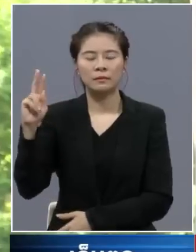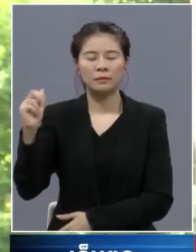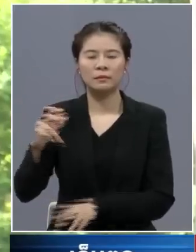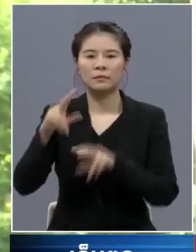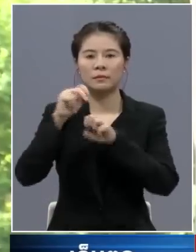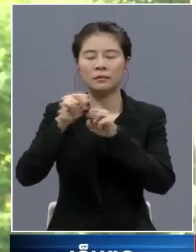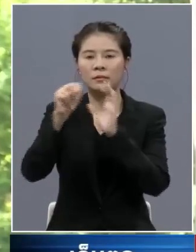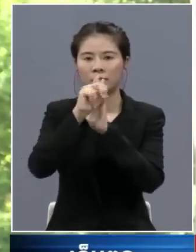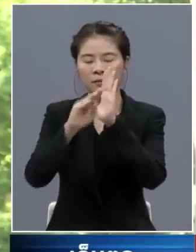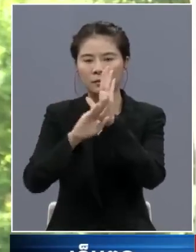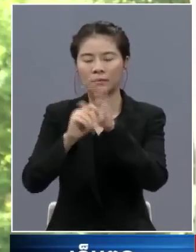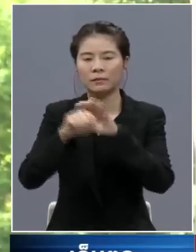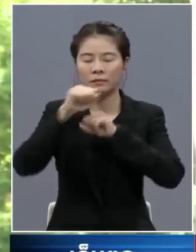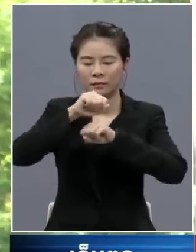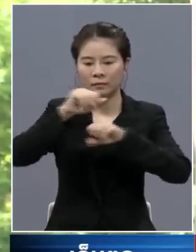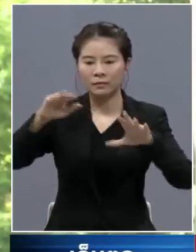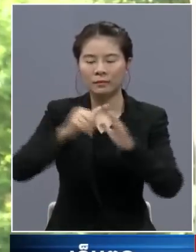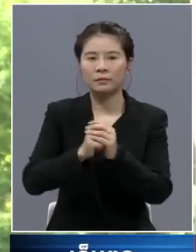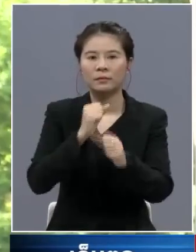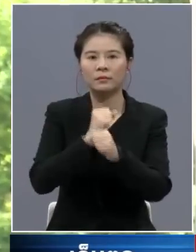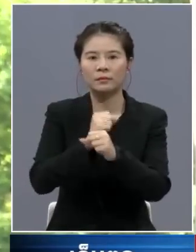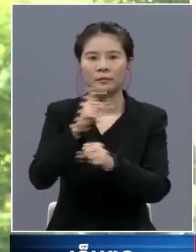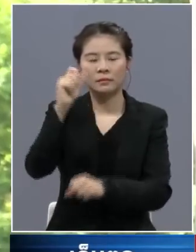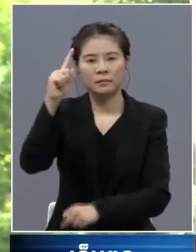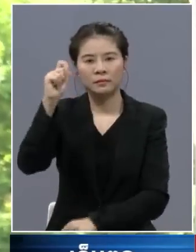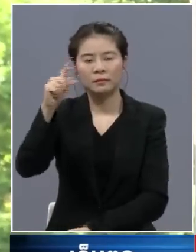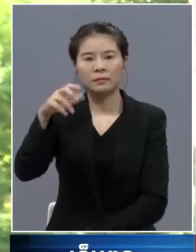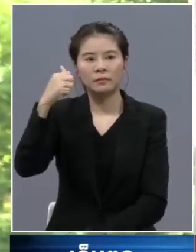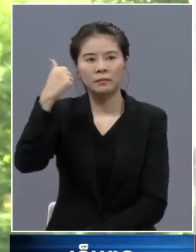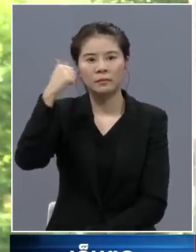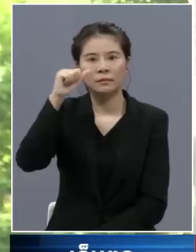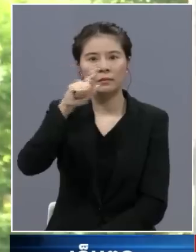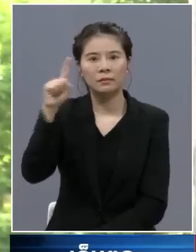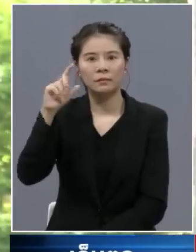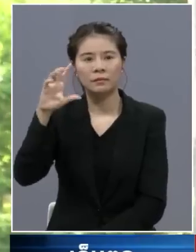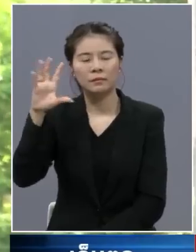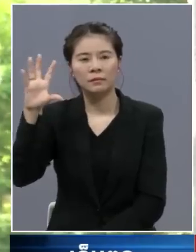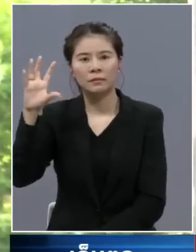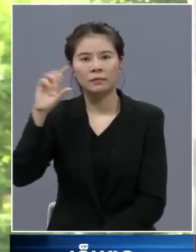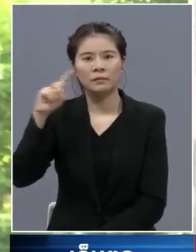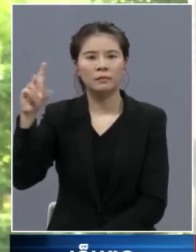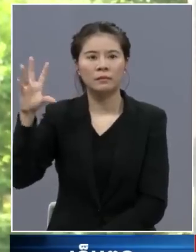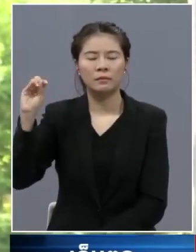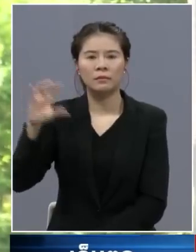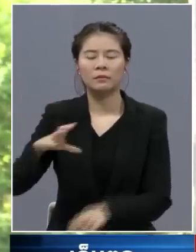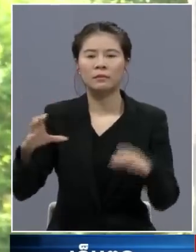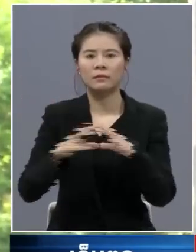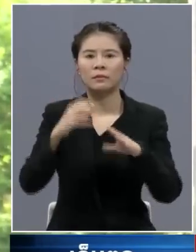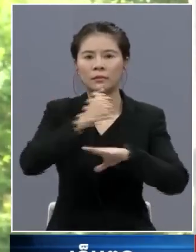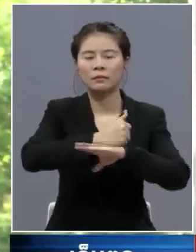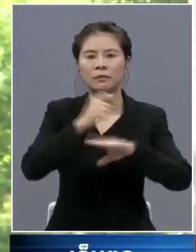ศไว้ว่าจะทำทันที100วัน50วันเข้าใจว่าพอจะเป็นรัฐบาลพรรคร่วมเนี่ยหรือว่ากำลังจะเป็นนายกหัวหน้าพรรคก้าวไกลจะต้องมี